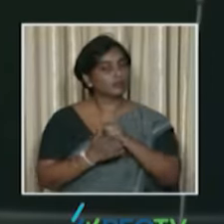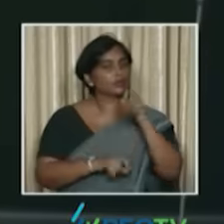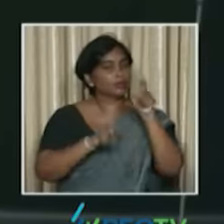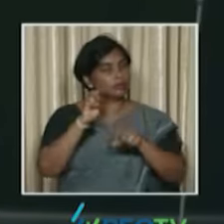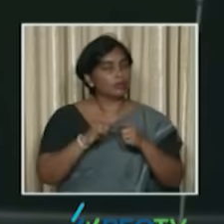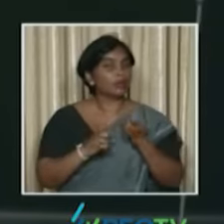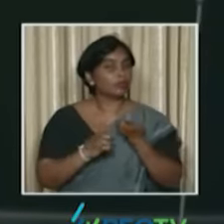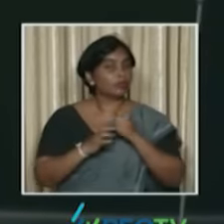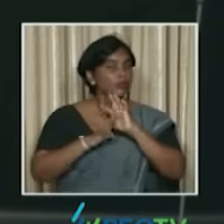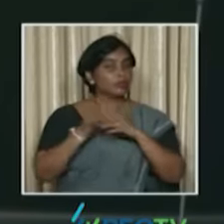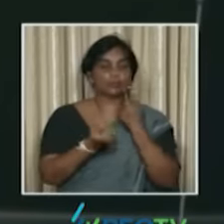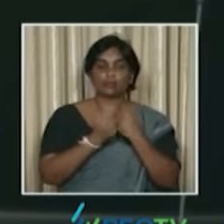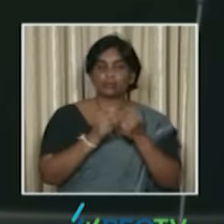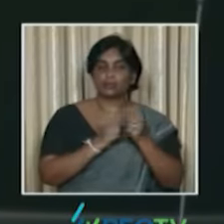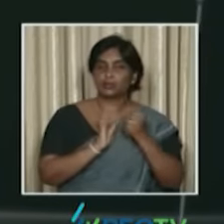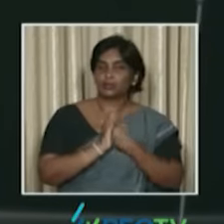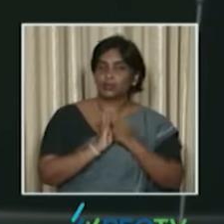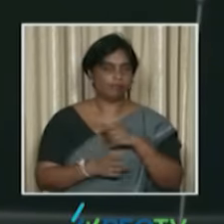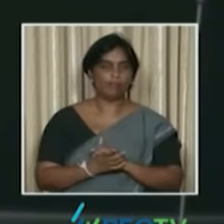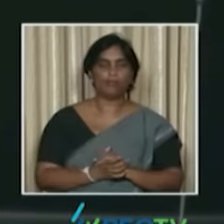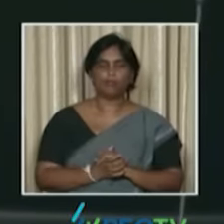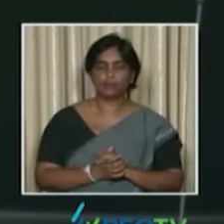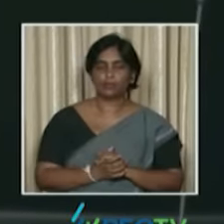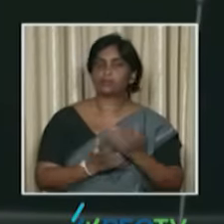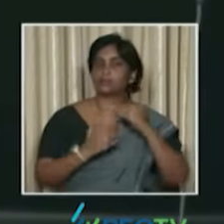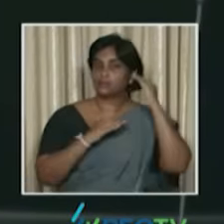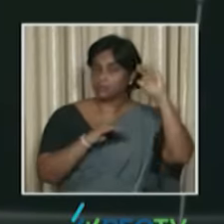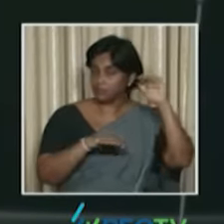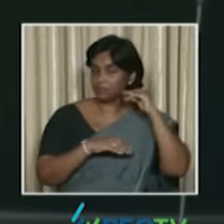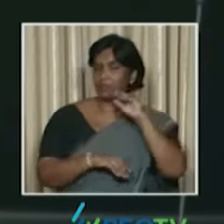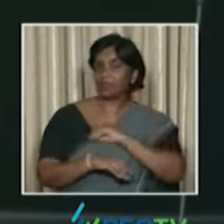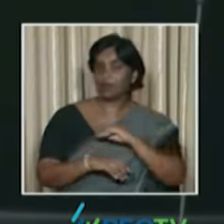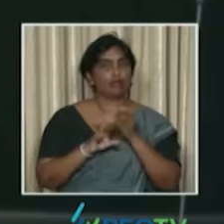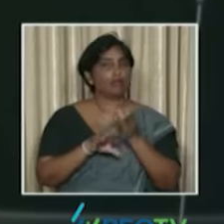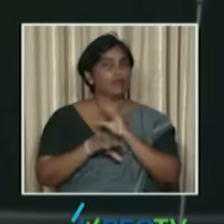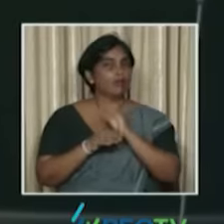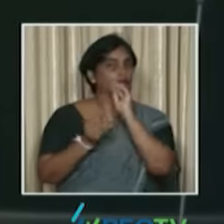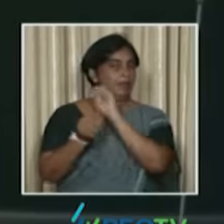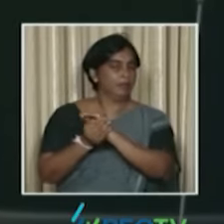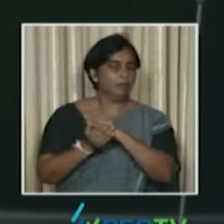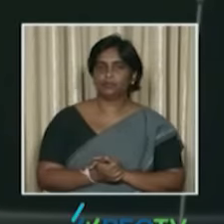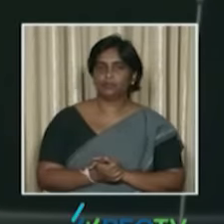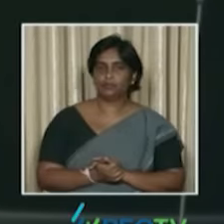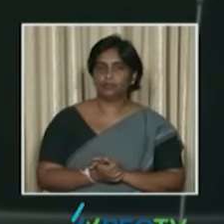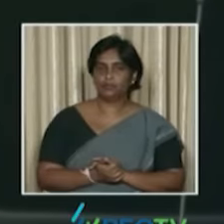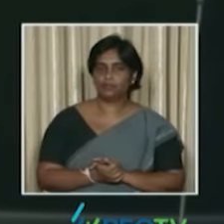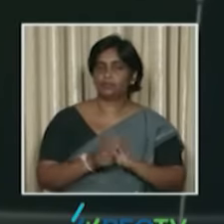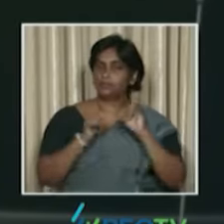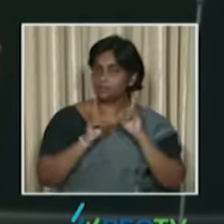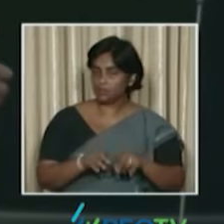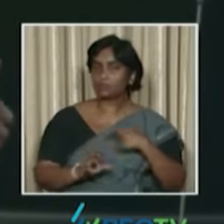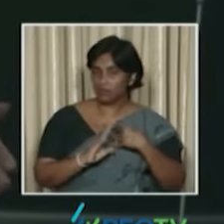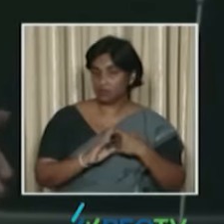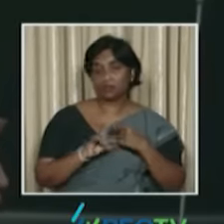නිලධාරීන්ගේ වත්කම් විමසා බලන්න ඕනේ මේ ගරු පාර්ලිමේන්තු විදියට. අපනයන ආදායම් වල එක්ක ඩුබායි වල සිංගප්පූරුවෙන් ඉතින් මේ